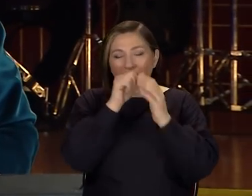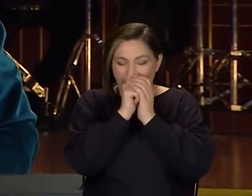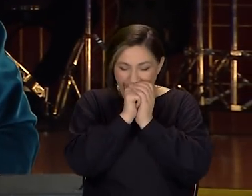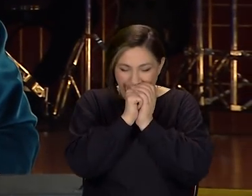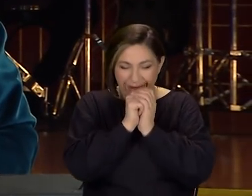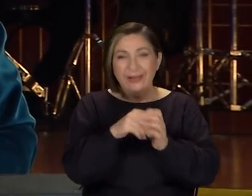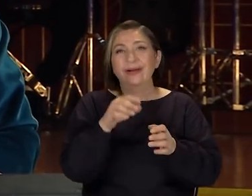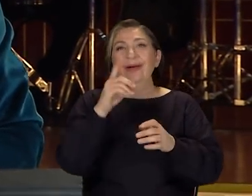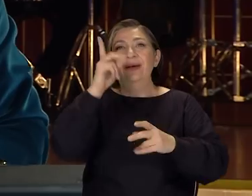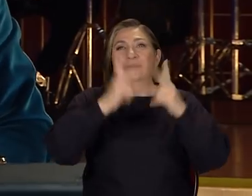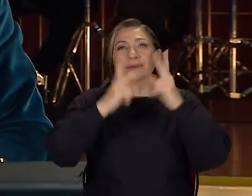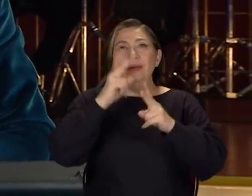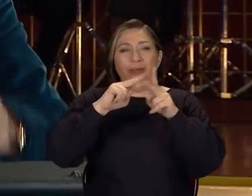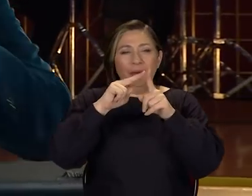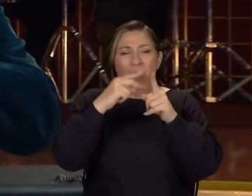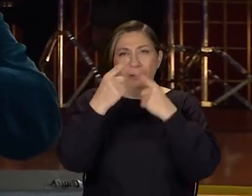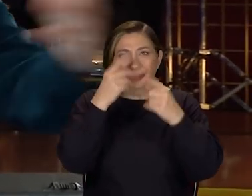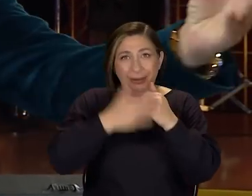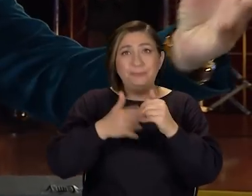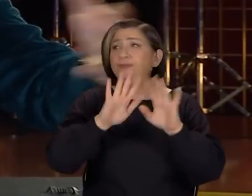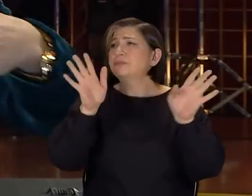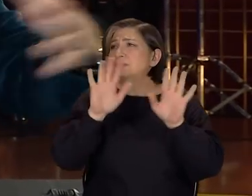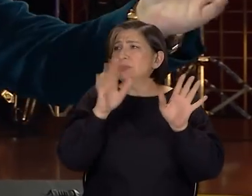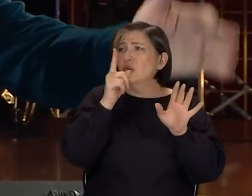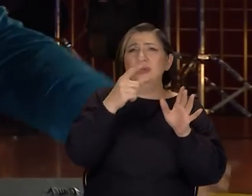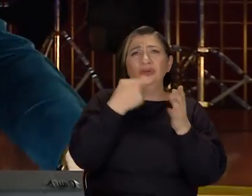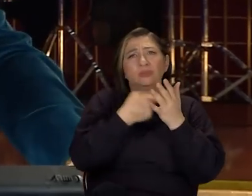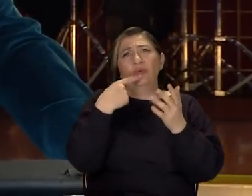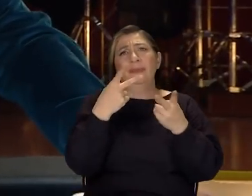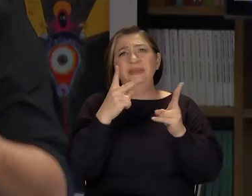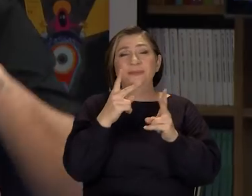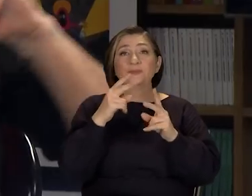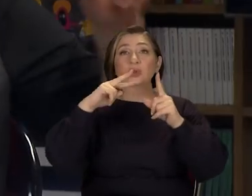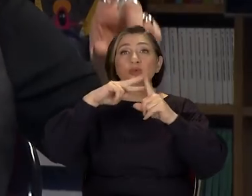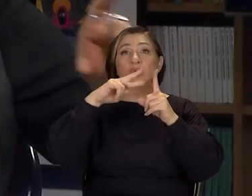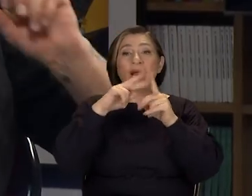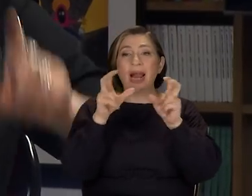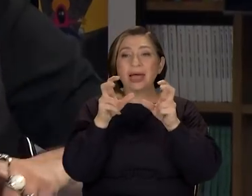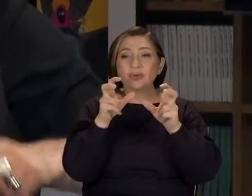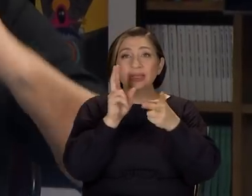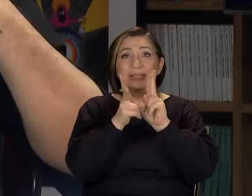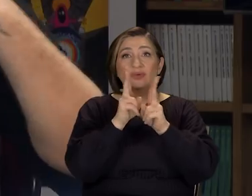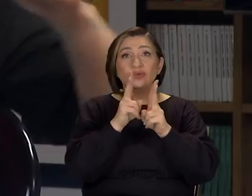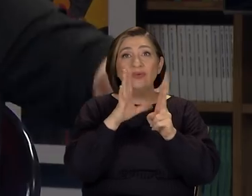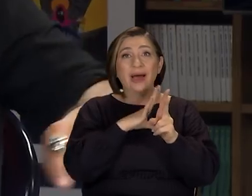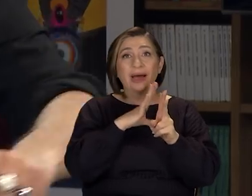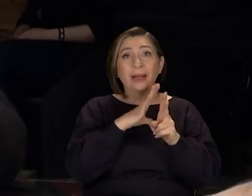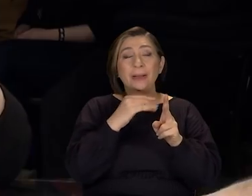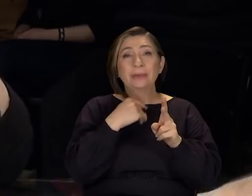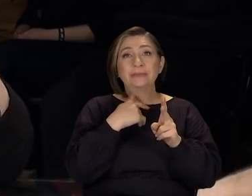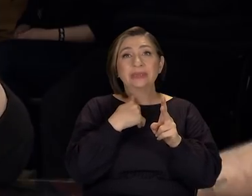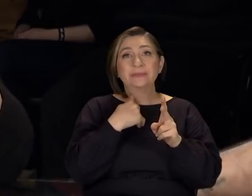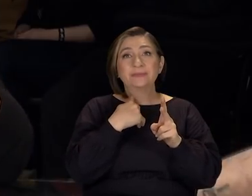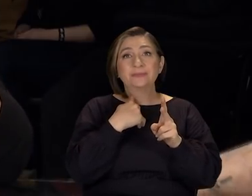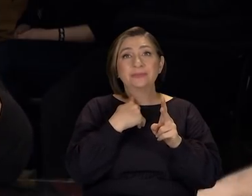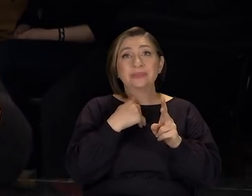bunu çıkardılar bazı kanallar YouTube'la ilgili. YouTube artık bir jenerik isim. YouTube'da radyo tiyatrosu kanalı var. Evet. Bizim bu